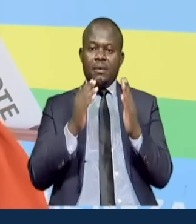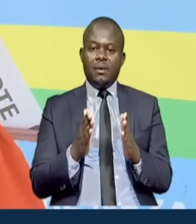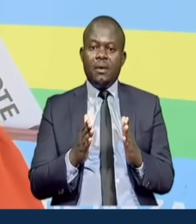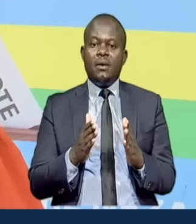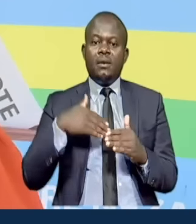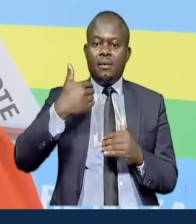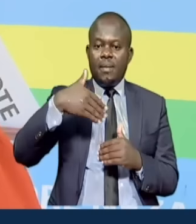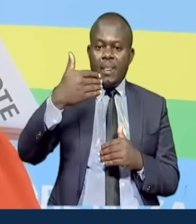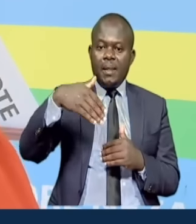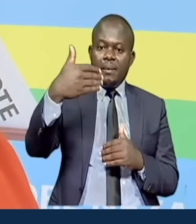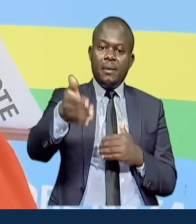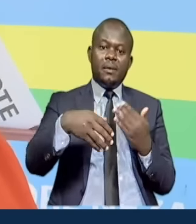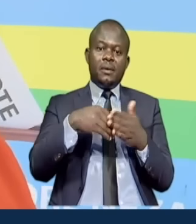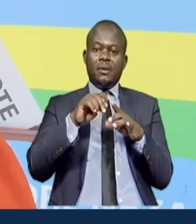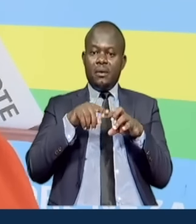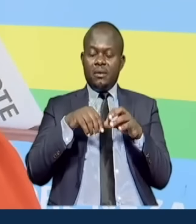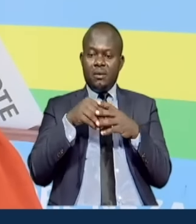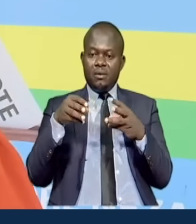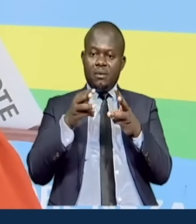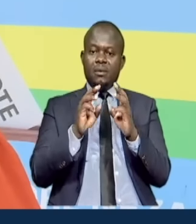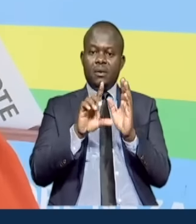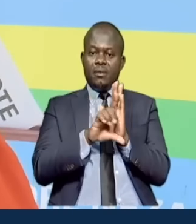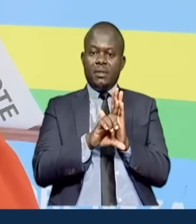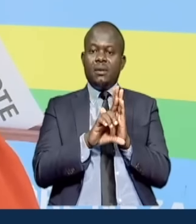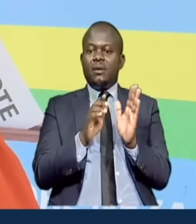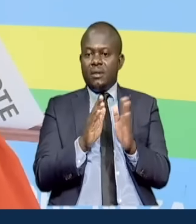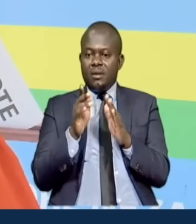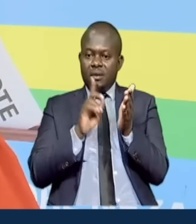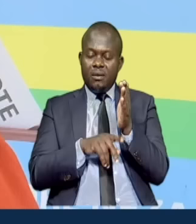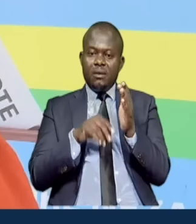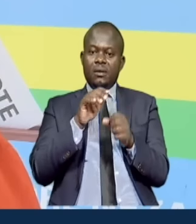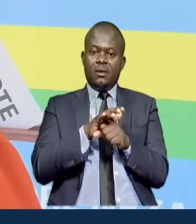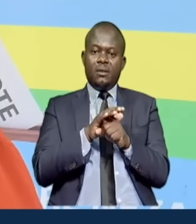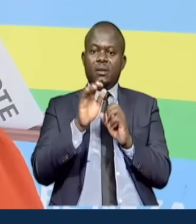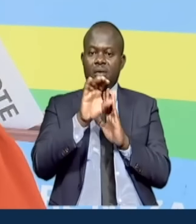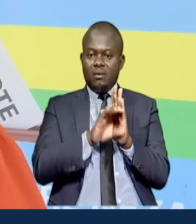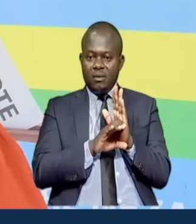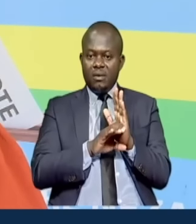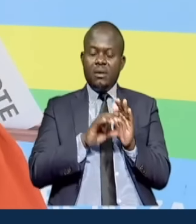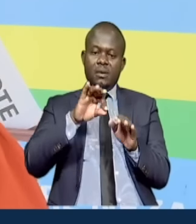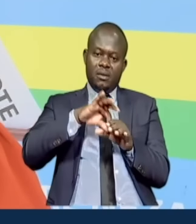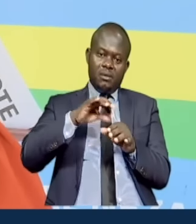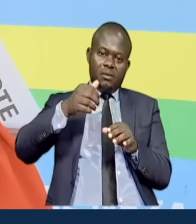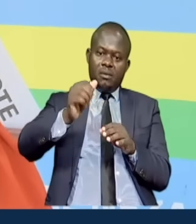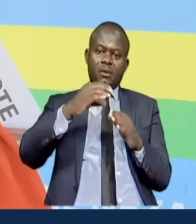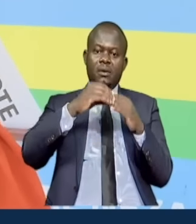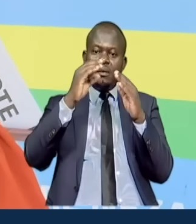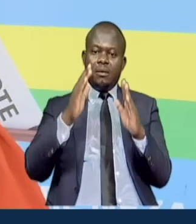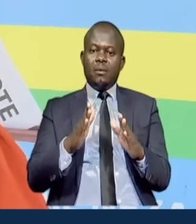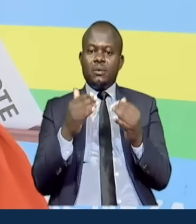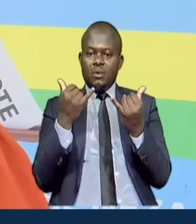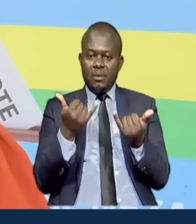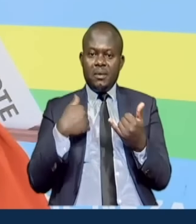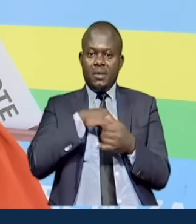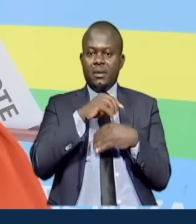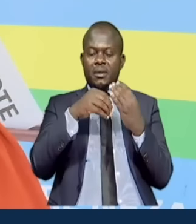buri gihe bitewe n'uko amategeko abiteganya, cyane cyane itegeko nshinga, bitorera abayobozi. Ubu ngubu tukaba